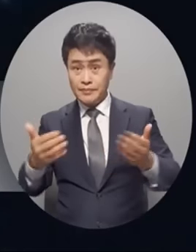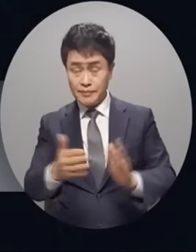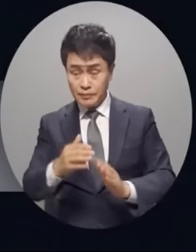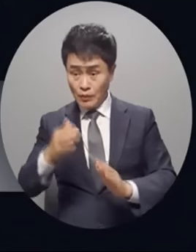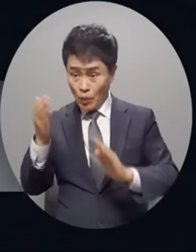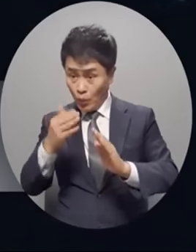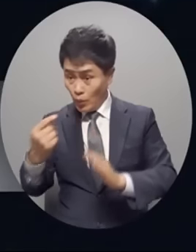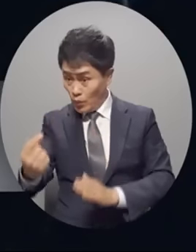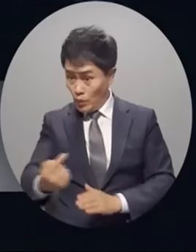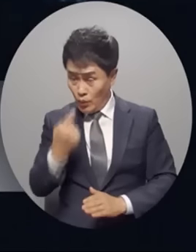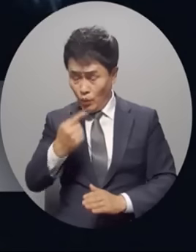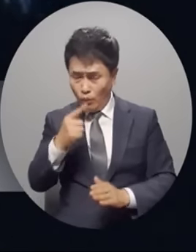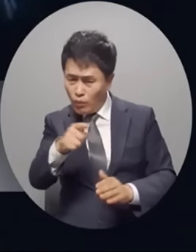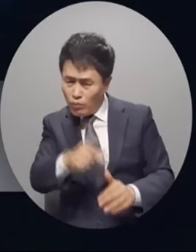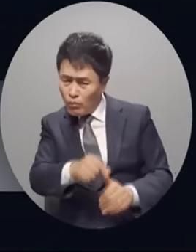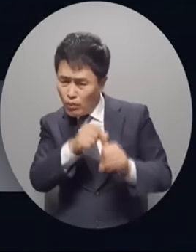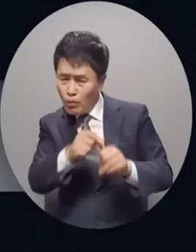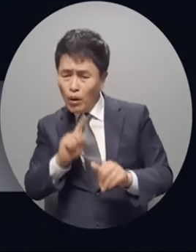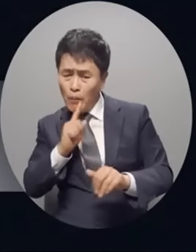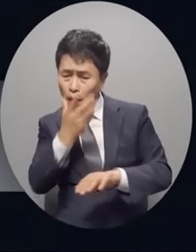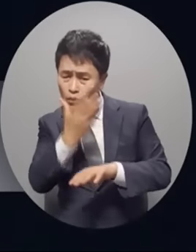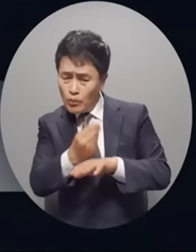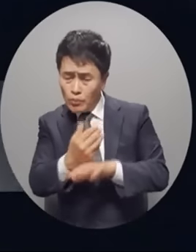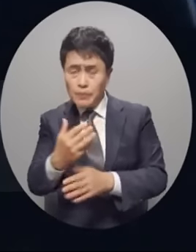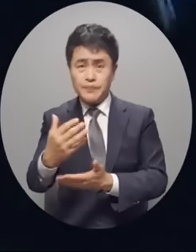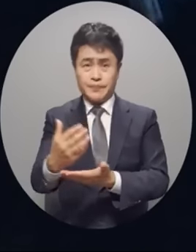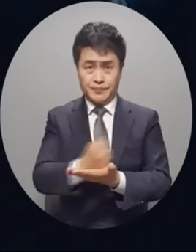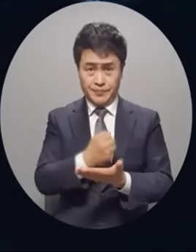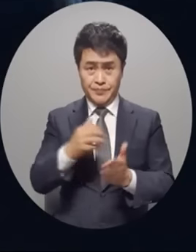통해 구명로비 정황이 담긴 녹음 파일을 확보했습니다.